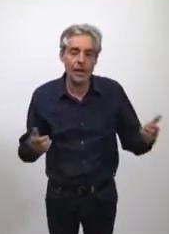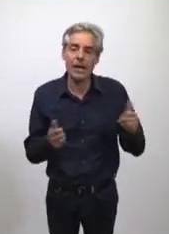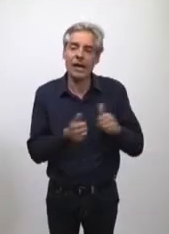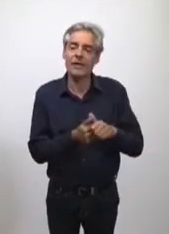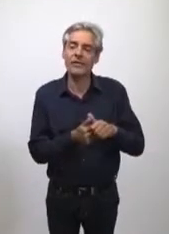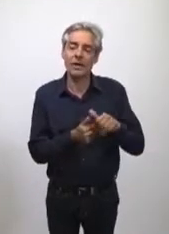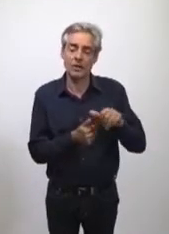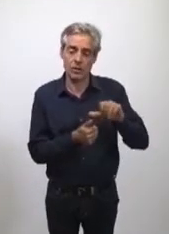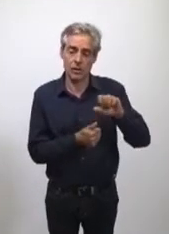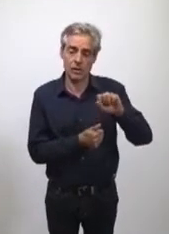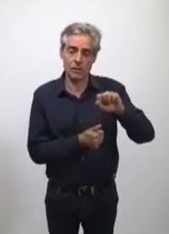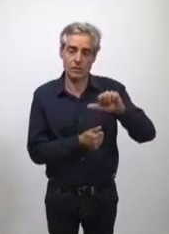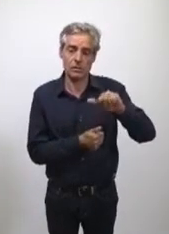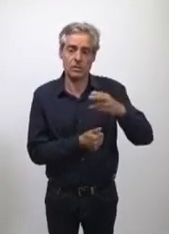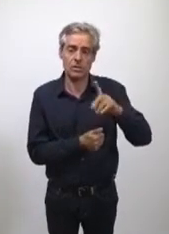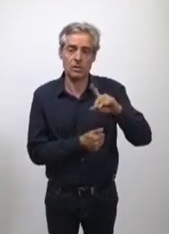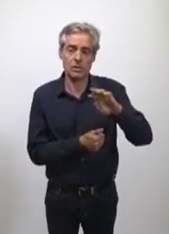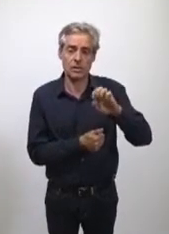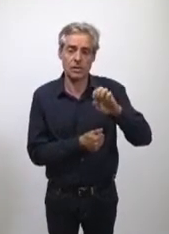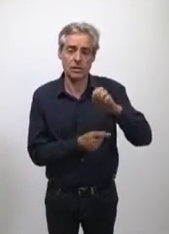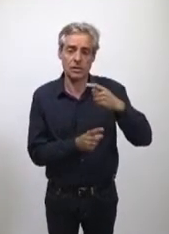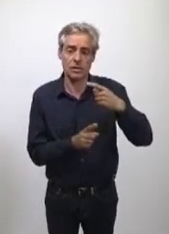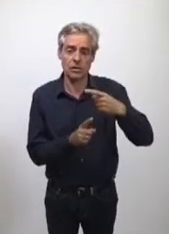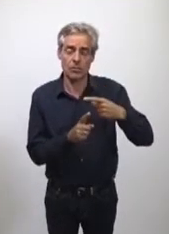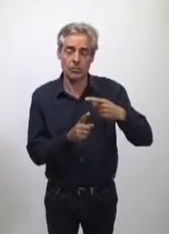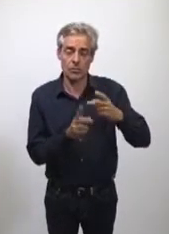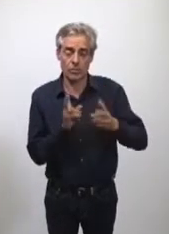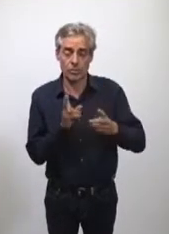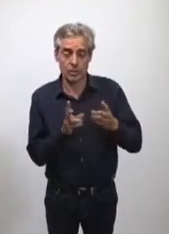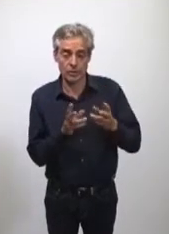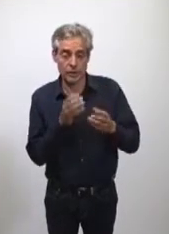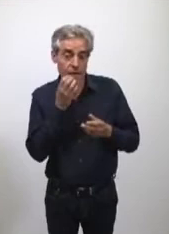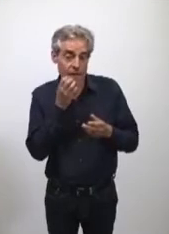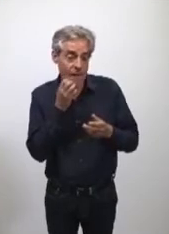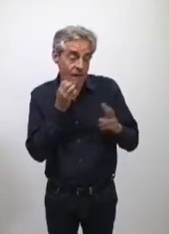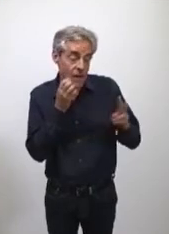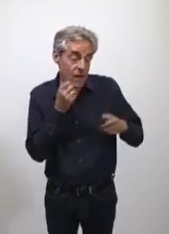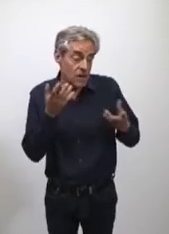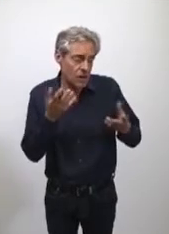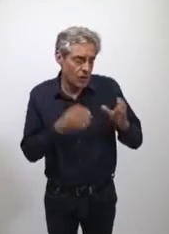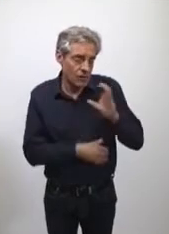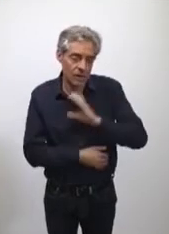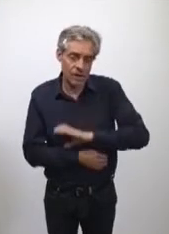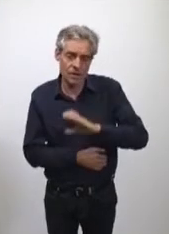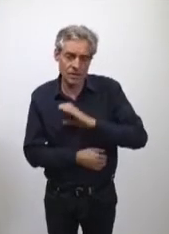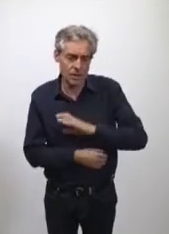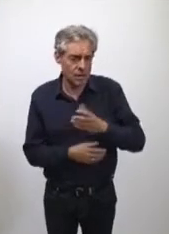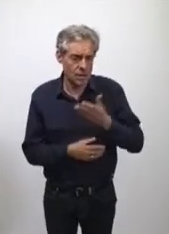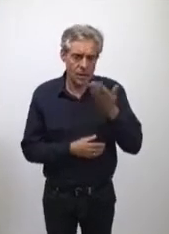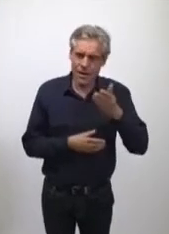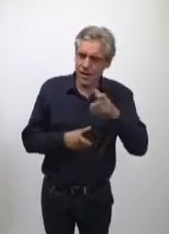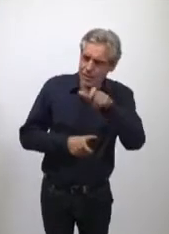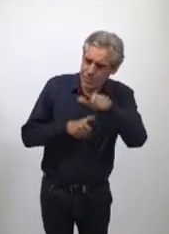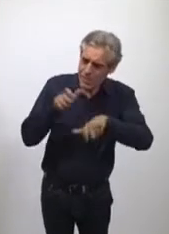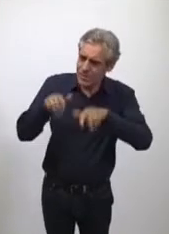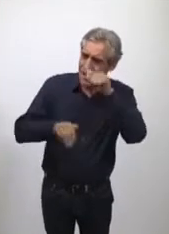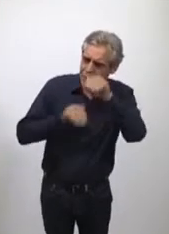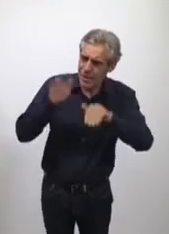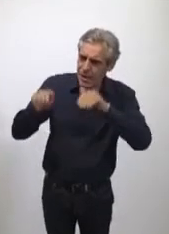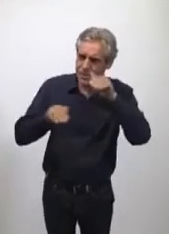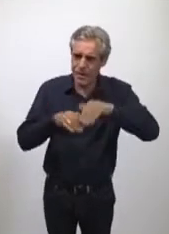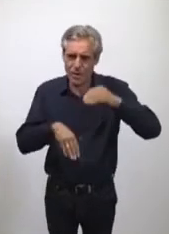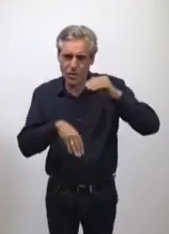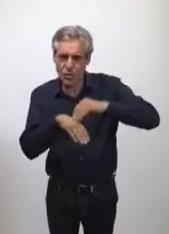elle pourra ajouter, je pense, des éléments à ce que je dis, on a été chercher des acteurs, on a été chercher des